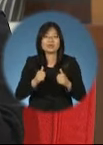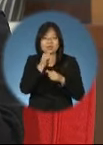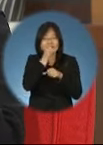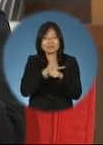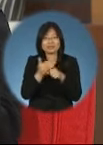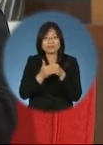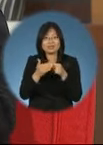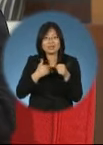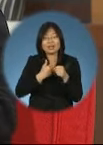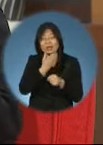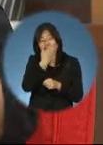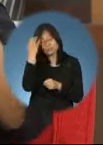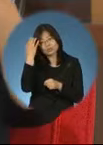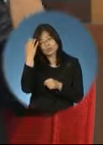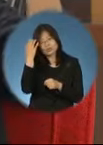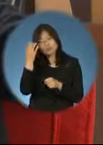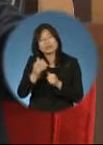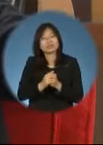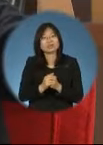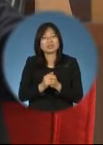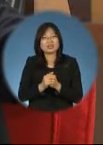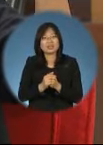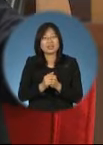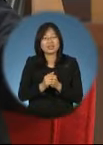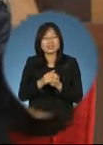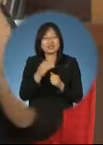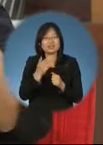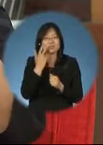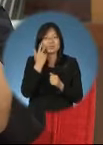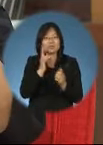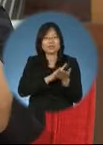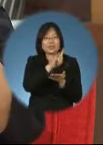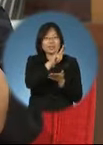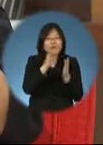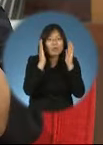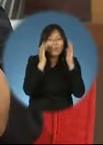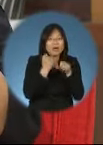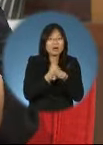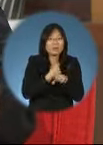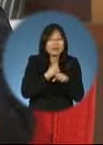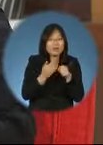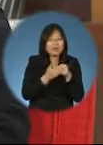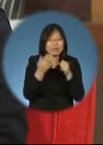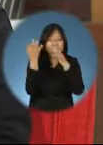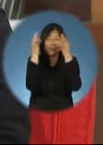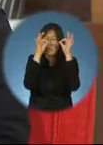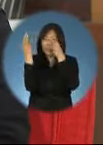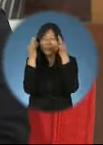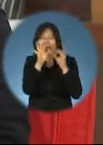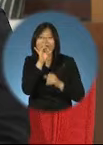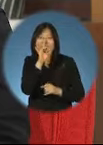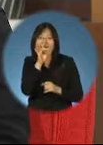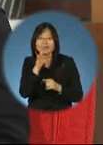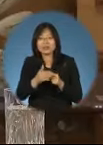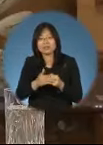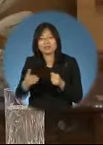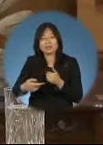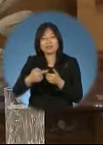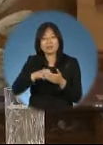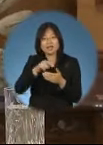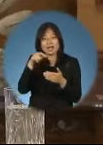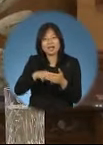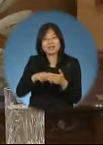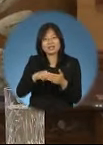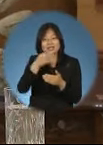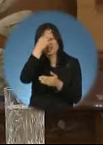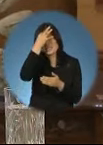내가 꿈꾸는 유학을 가야지. 네, 그러니까 네. 이제 다른 데 곁눈질 할 수가 없죠. 그래도 마음속에 끼가